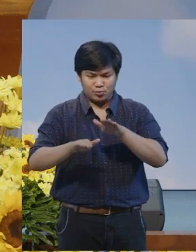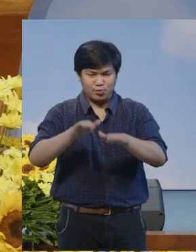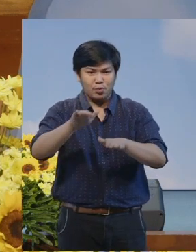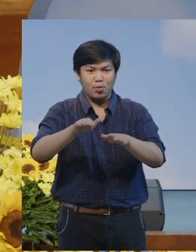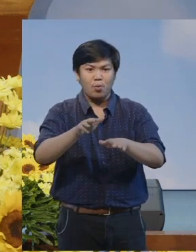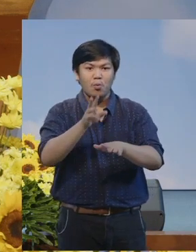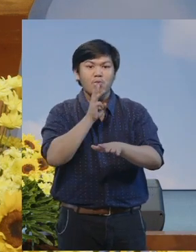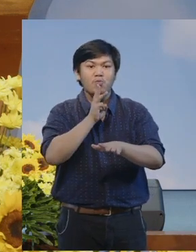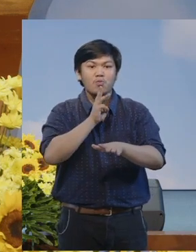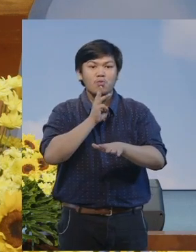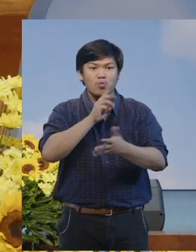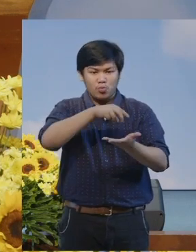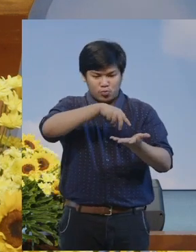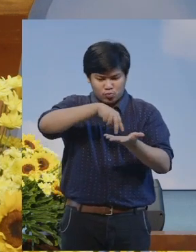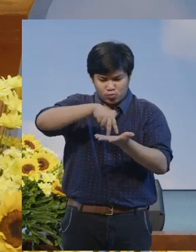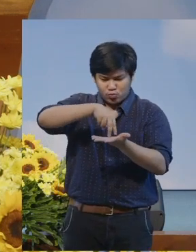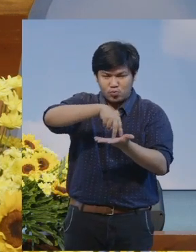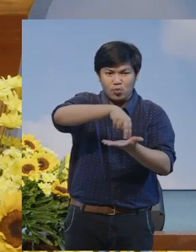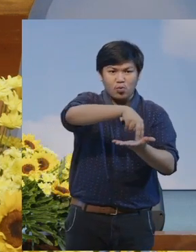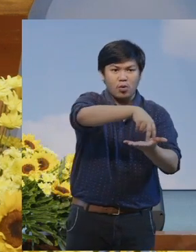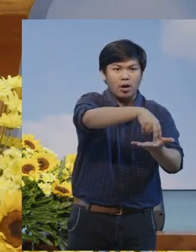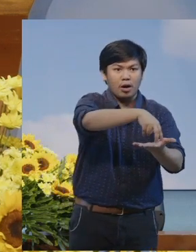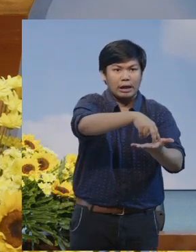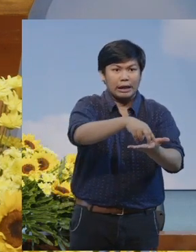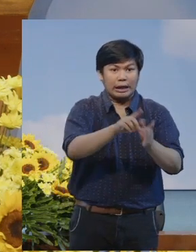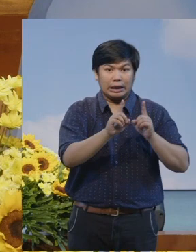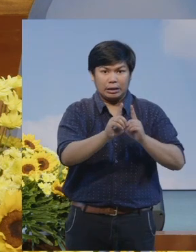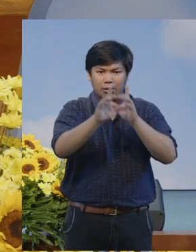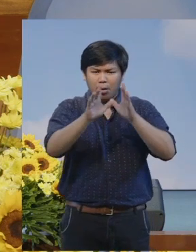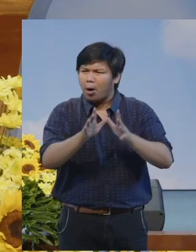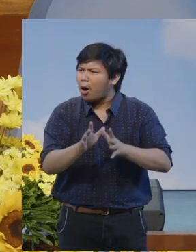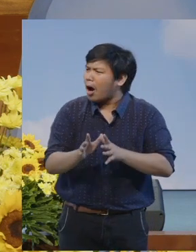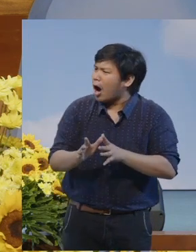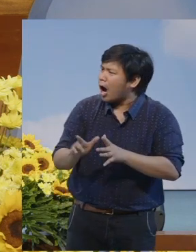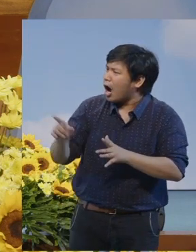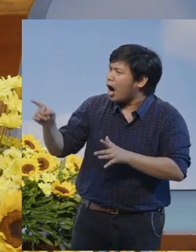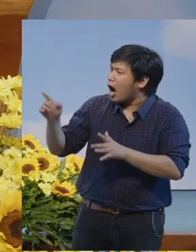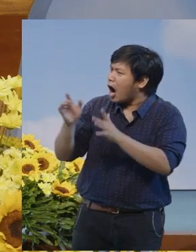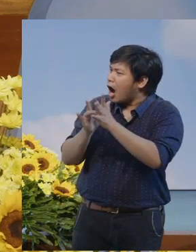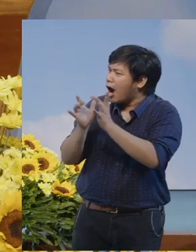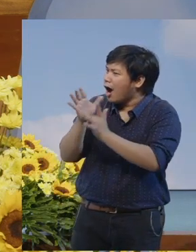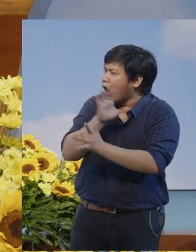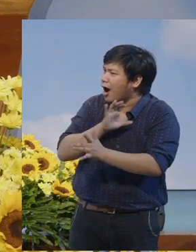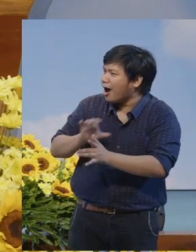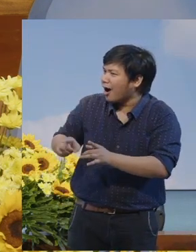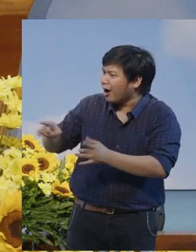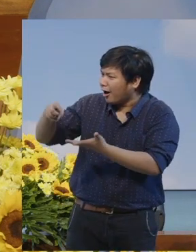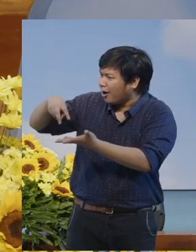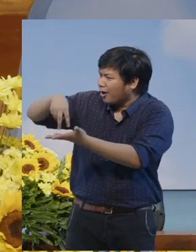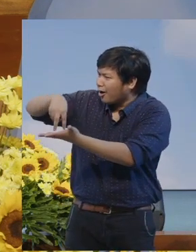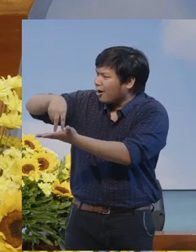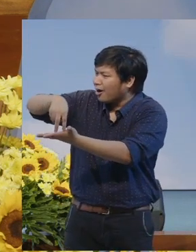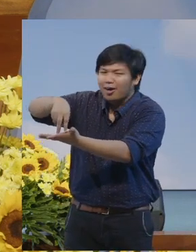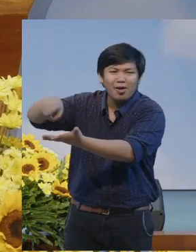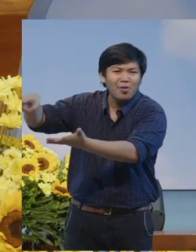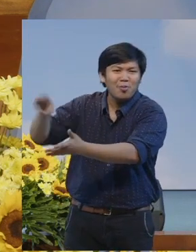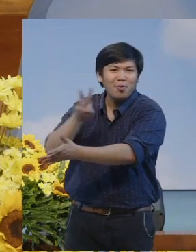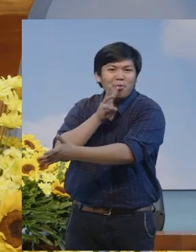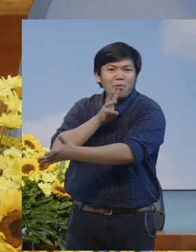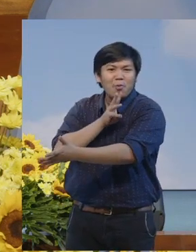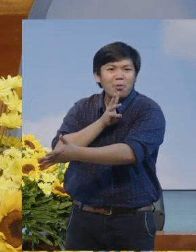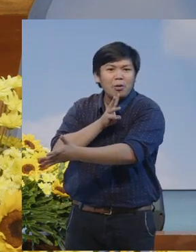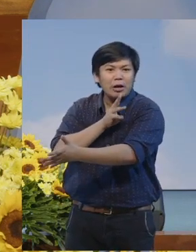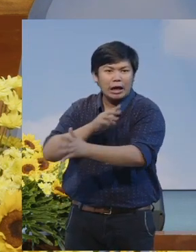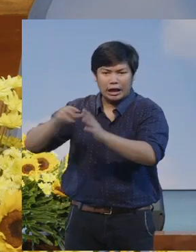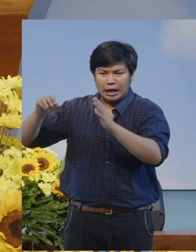dagat, pero nung siya ay makita ng kanyang mga disipulo na nasa bangka, ang sabi, "But when they saw him walking on the